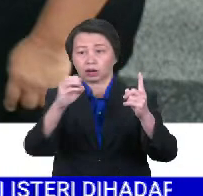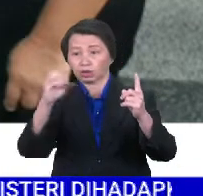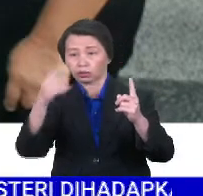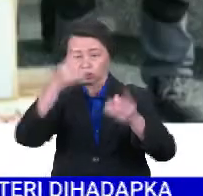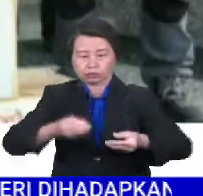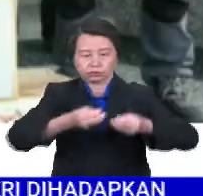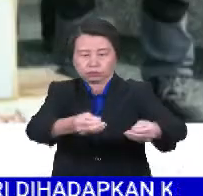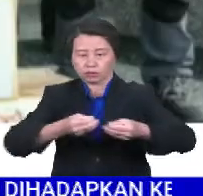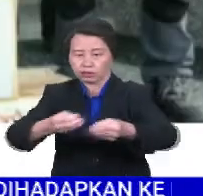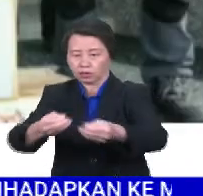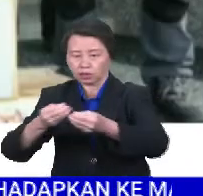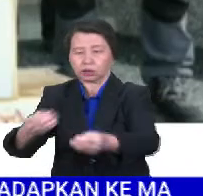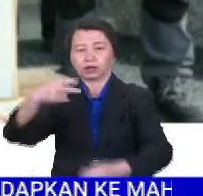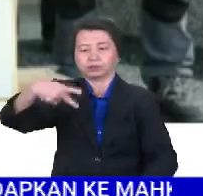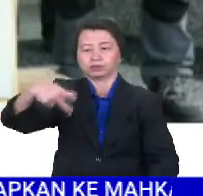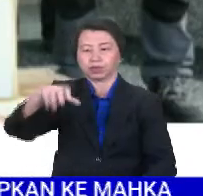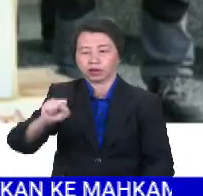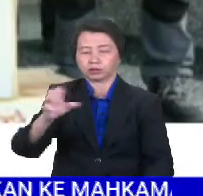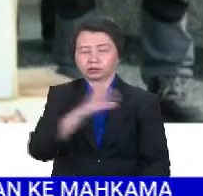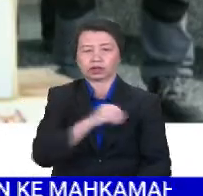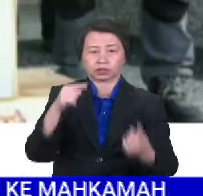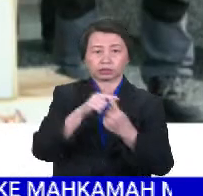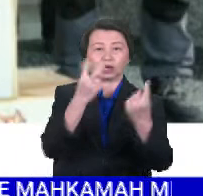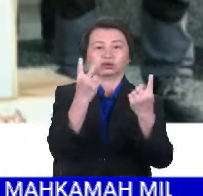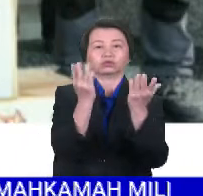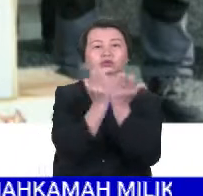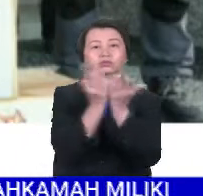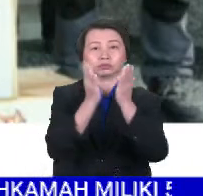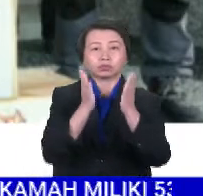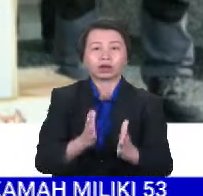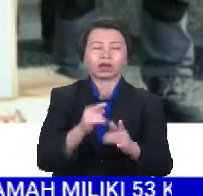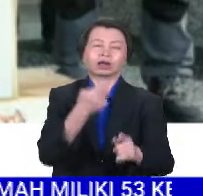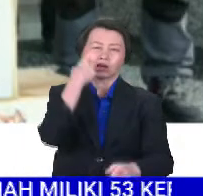untuk disalurkan ke PPS dan kepada dua pelajar